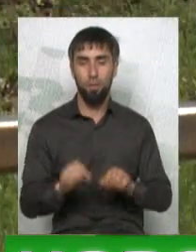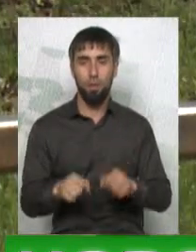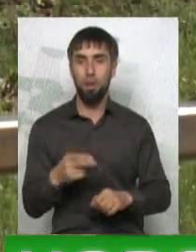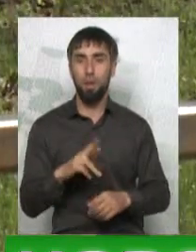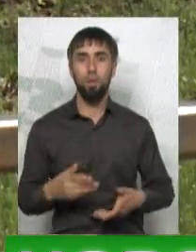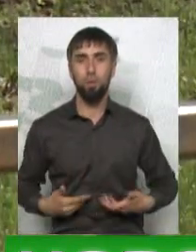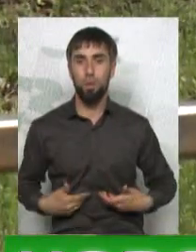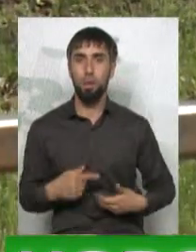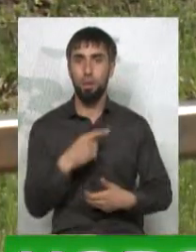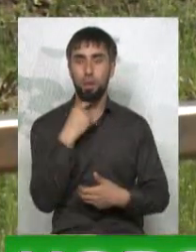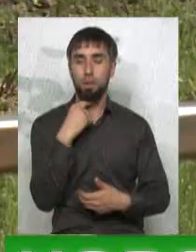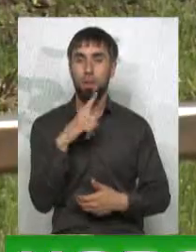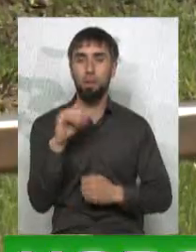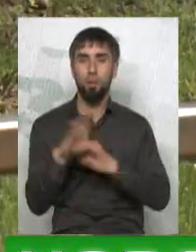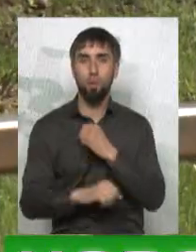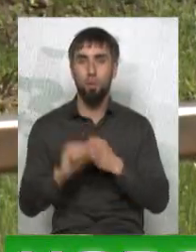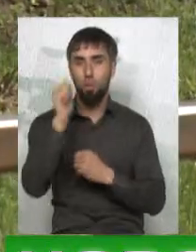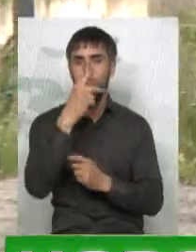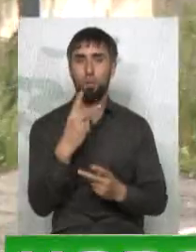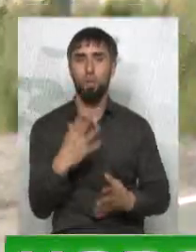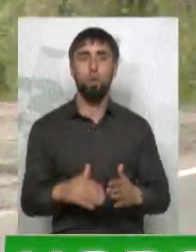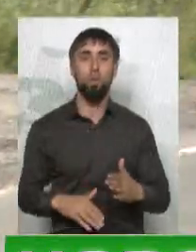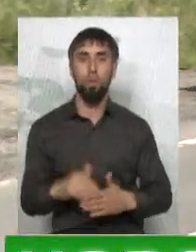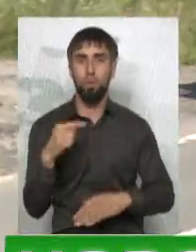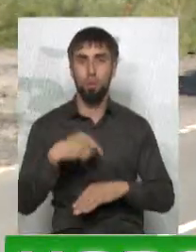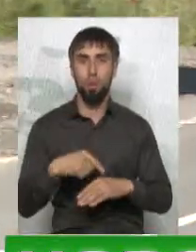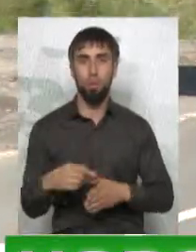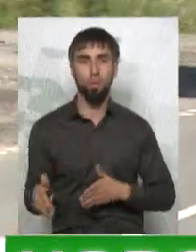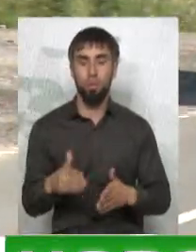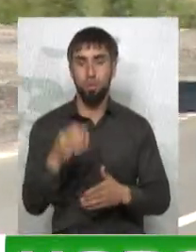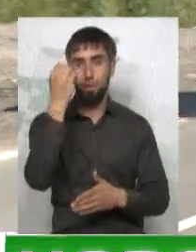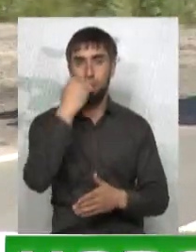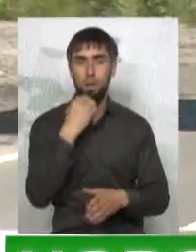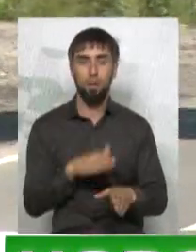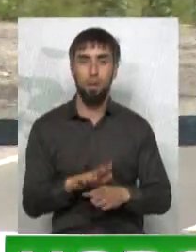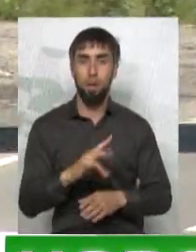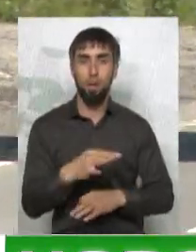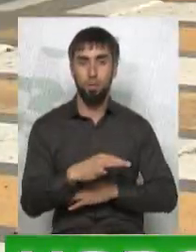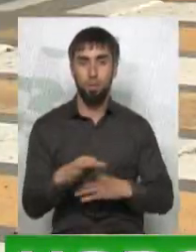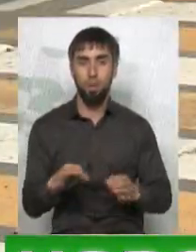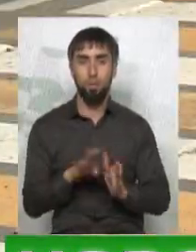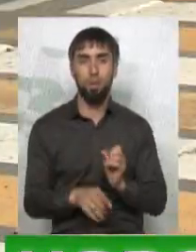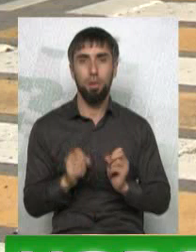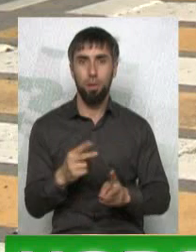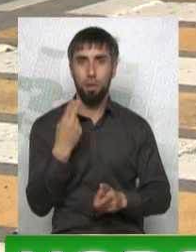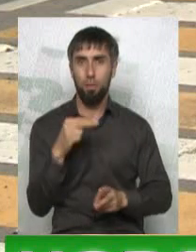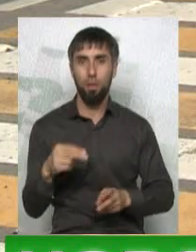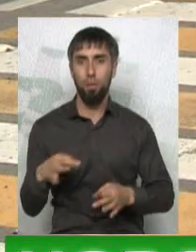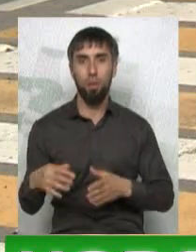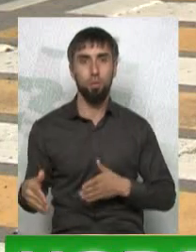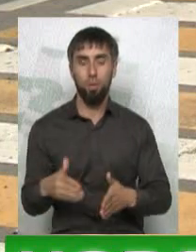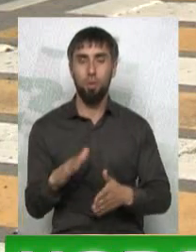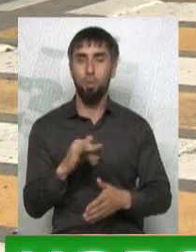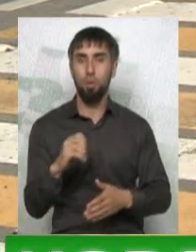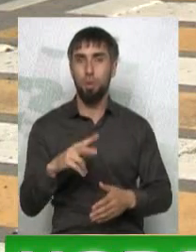возможности для жителей. Ингушетия за последние годы заметно улучшила состояние дорог благодаря реализации национального проекта «Безопасные и качественные дороги».